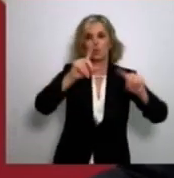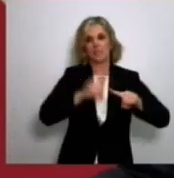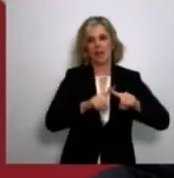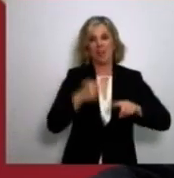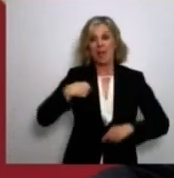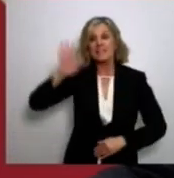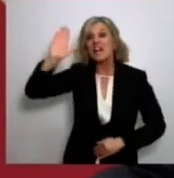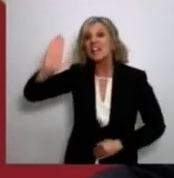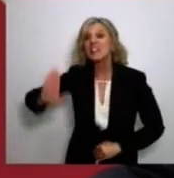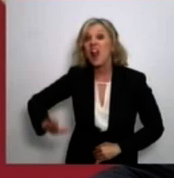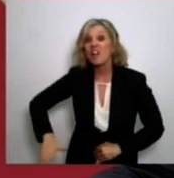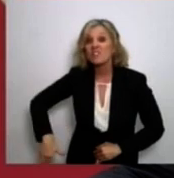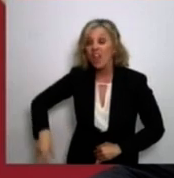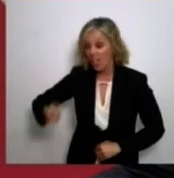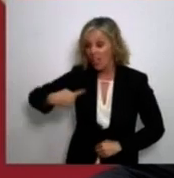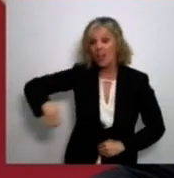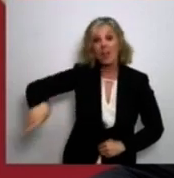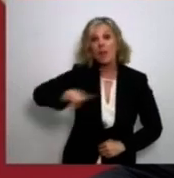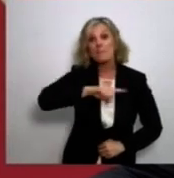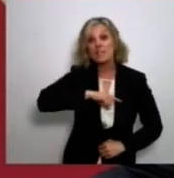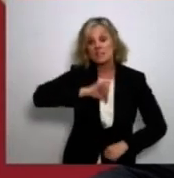γενιά η οποία